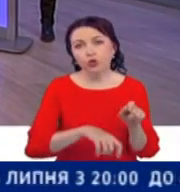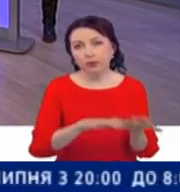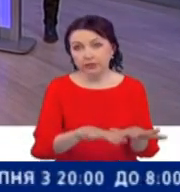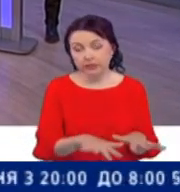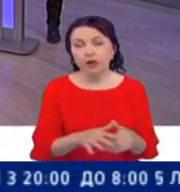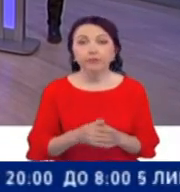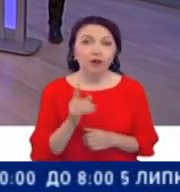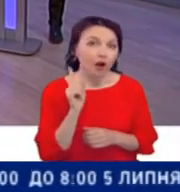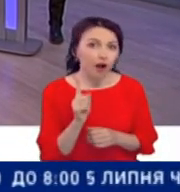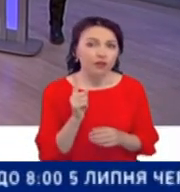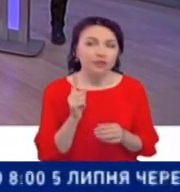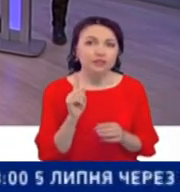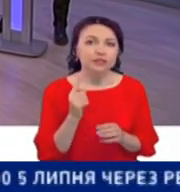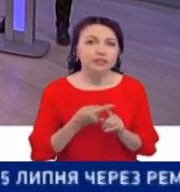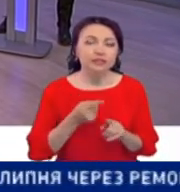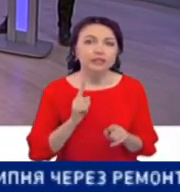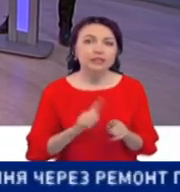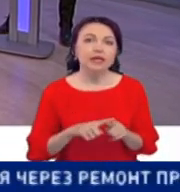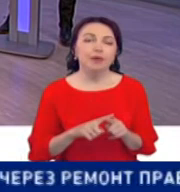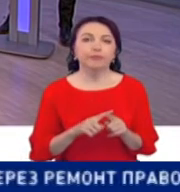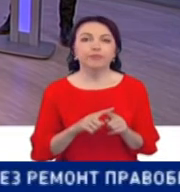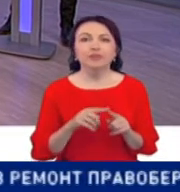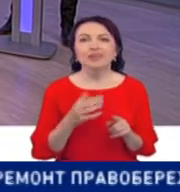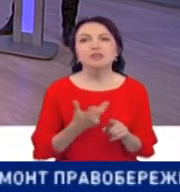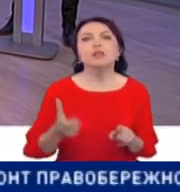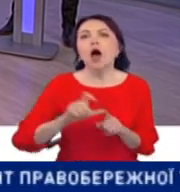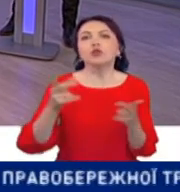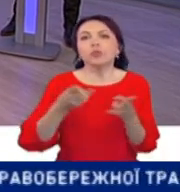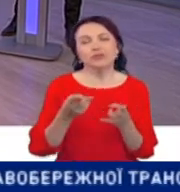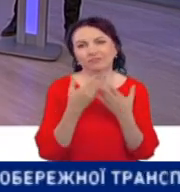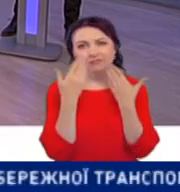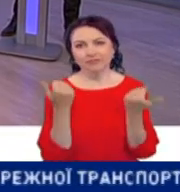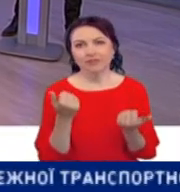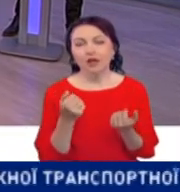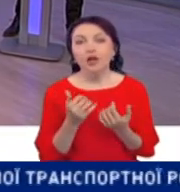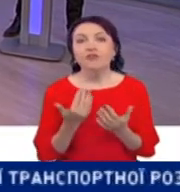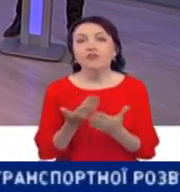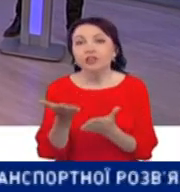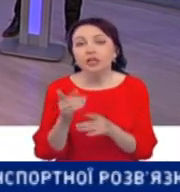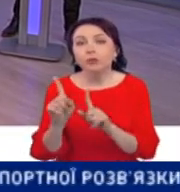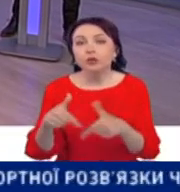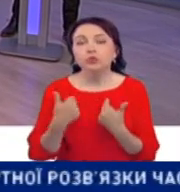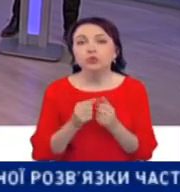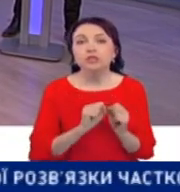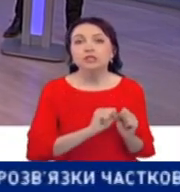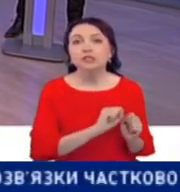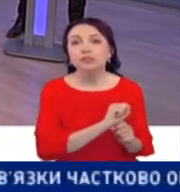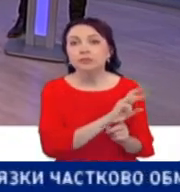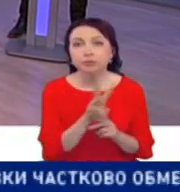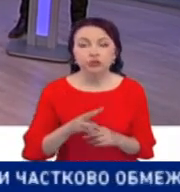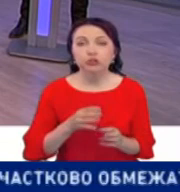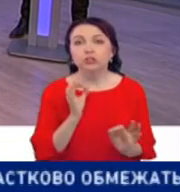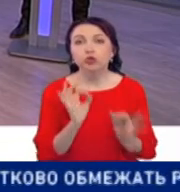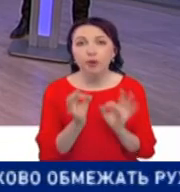Але, ну, це не дуже, насправді, це не найнеобхідне, що від них потребується. Від них потребується забезпечити нормальне